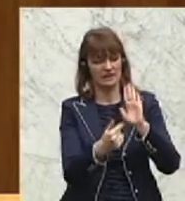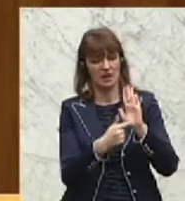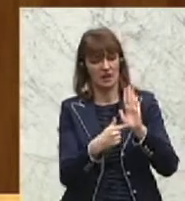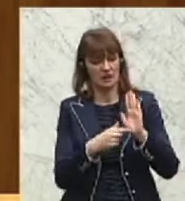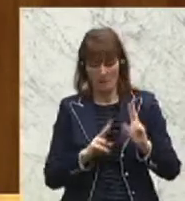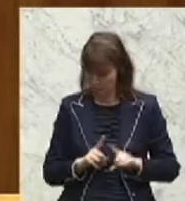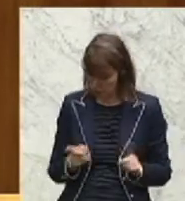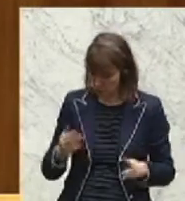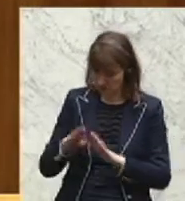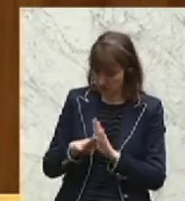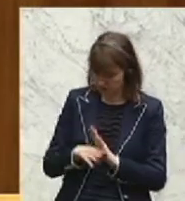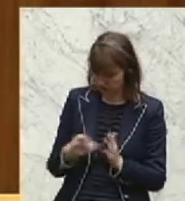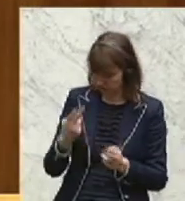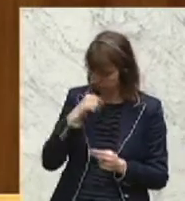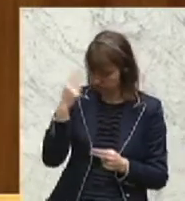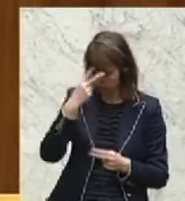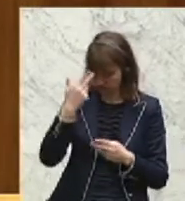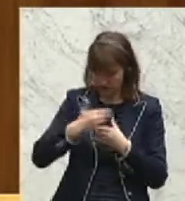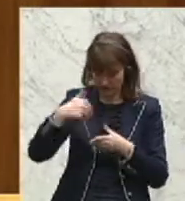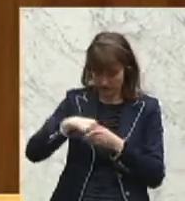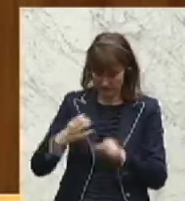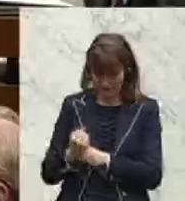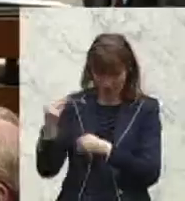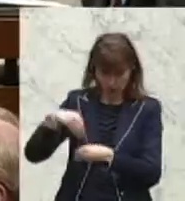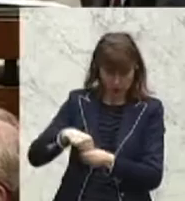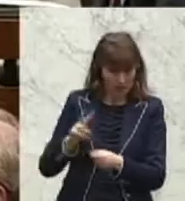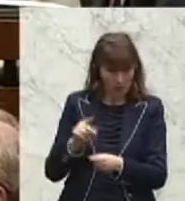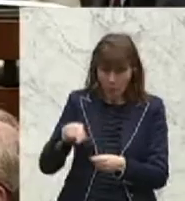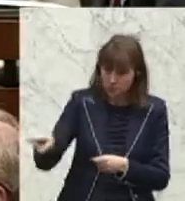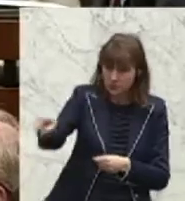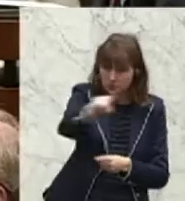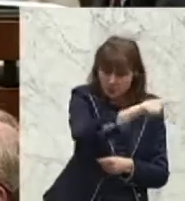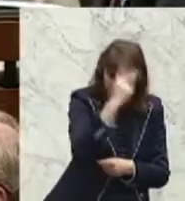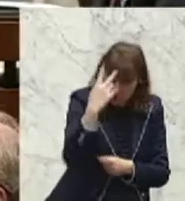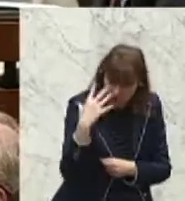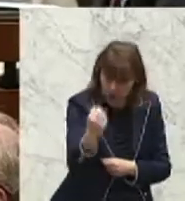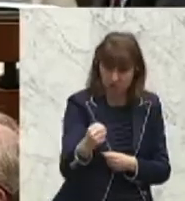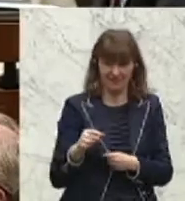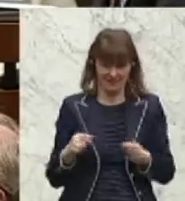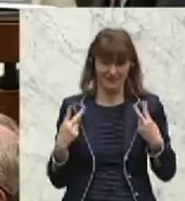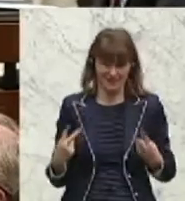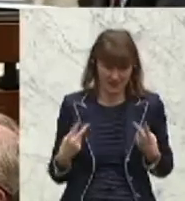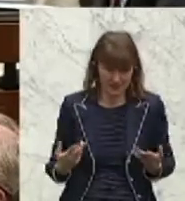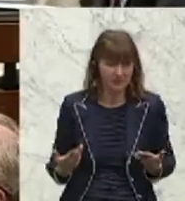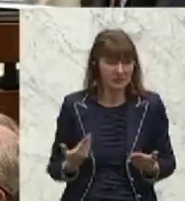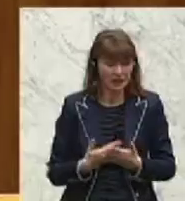Gesetze und in Verfassungen schreiben, weil das ja irgendwer einmal erkennen muss. Und genau dagegen gibt es